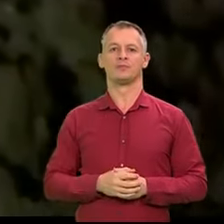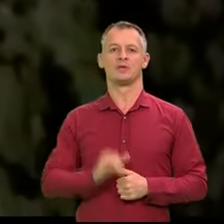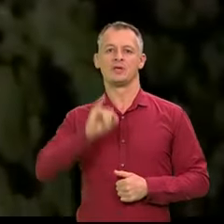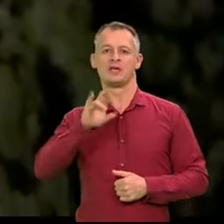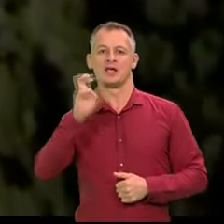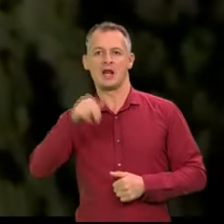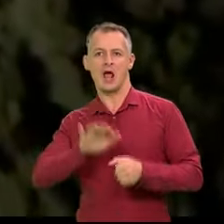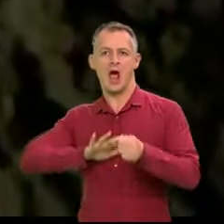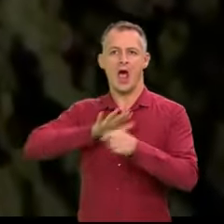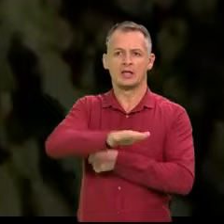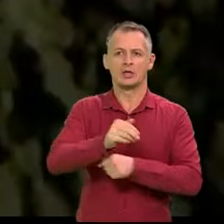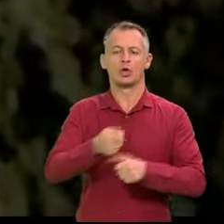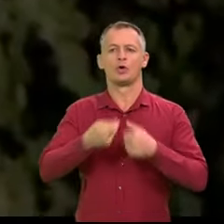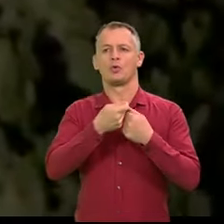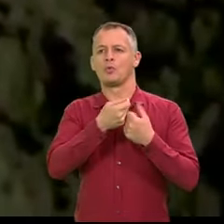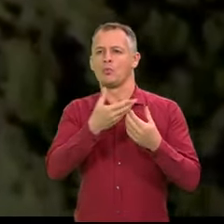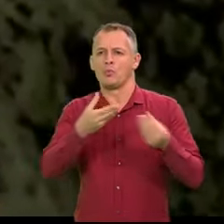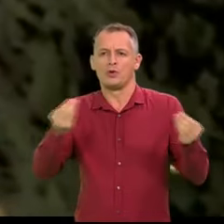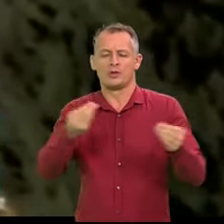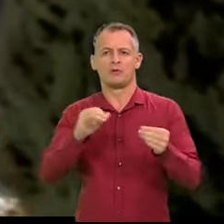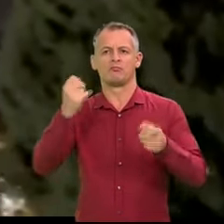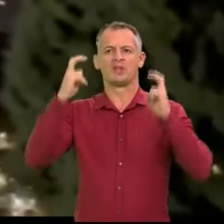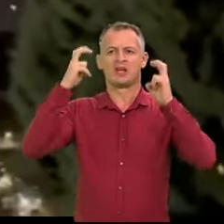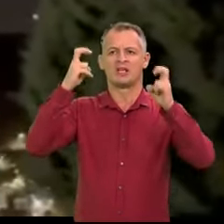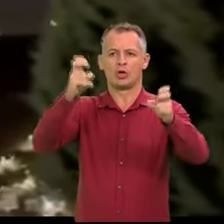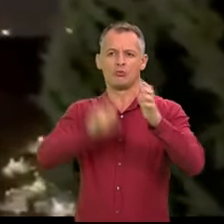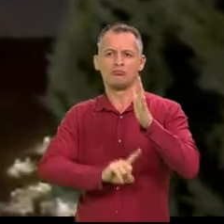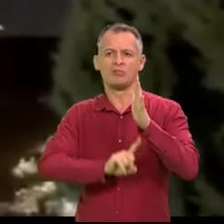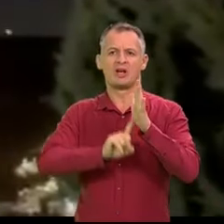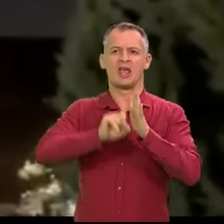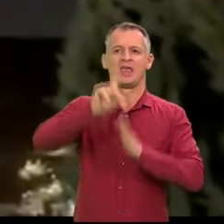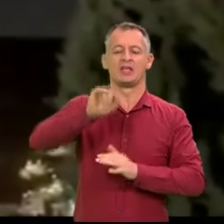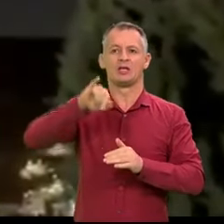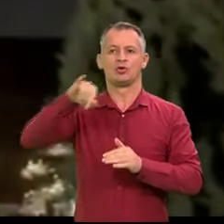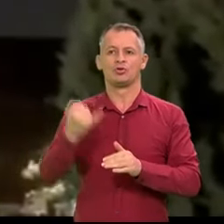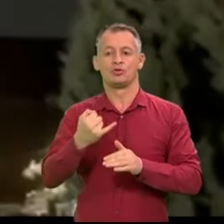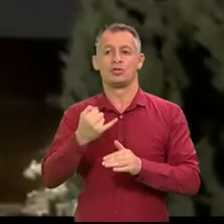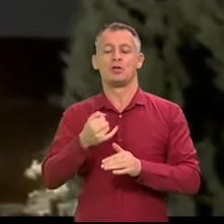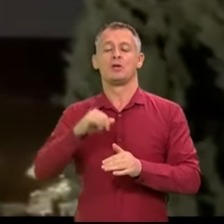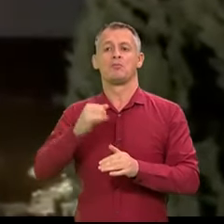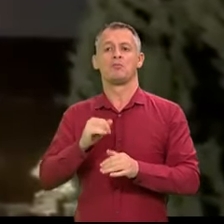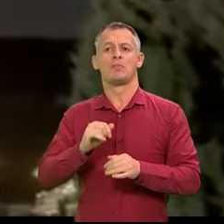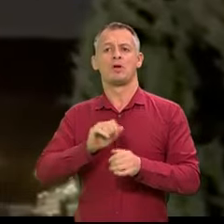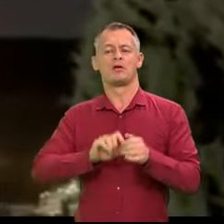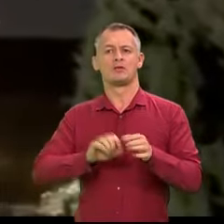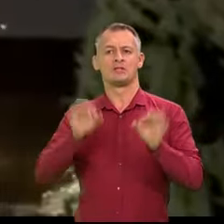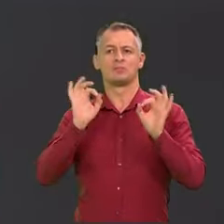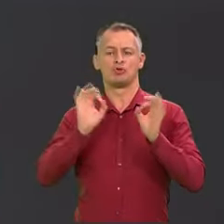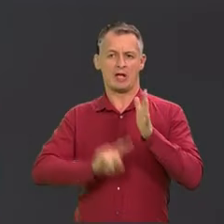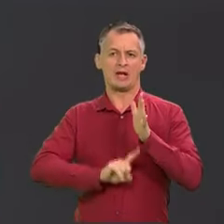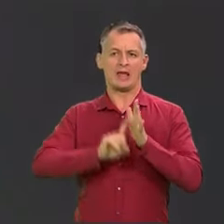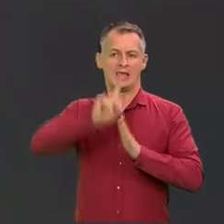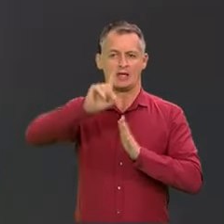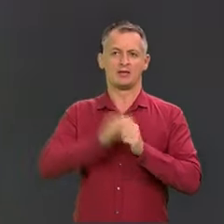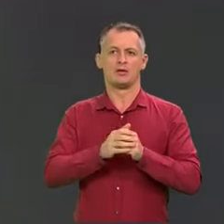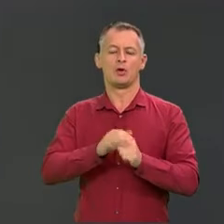Iranul a atacat cu un întreg arsenal, cu drone, rachete de croazieră și rachete balistice. A fost un atac coordonat asupra